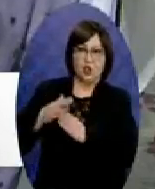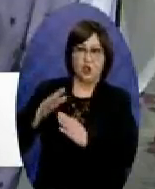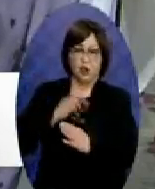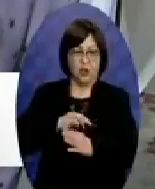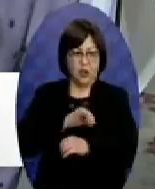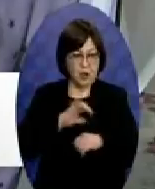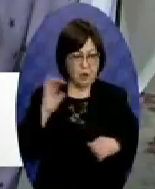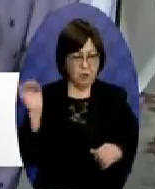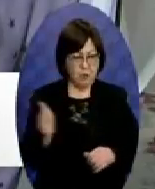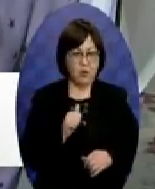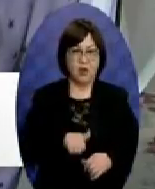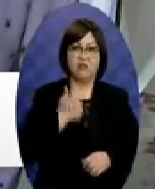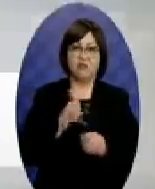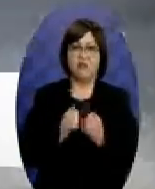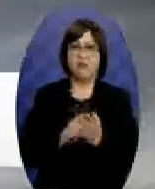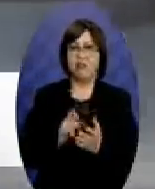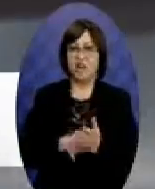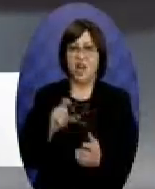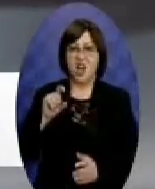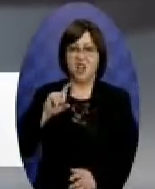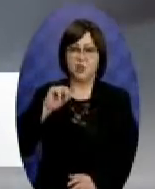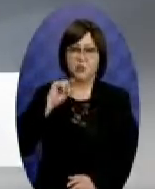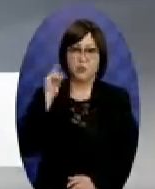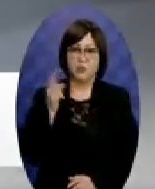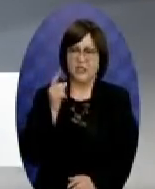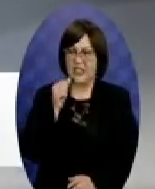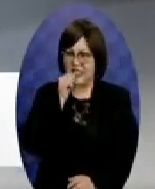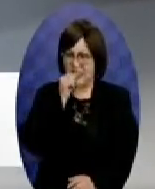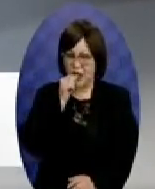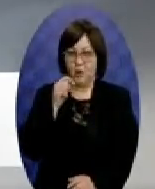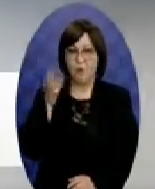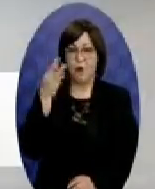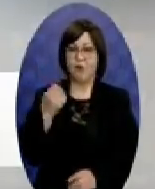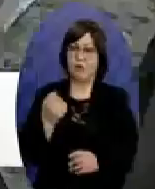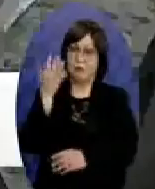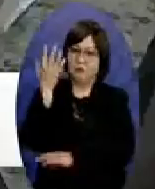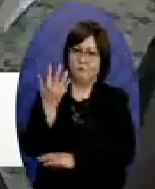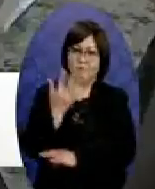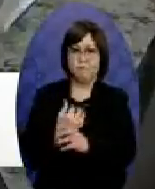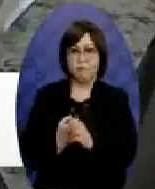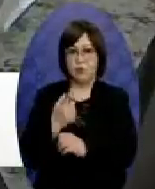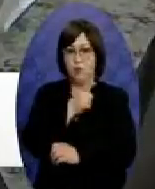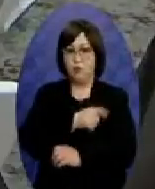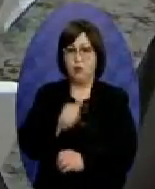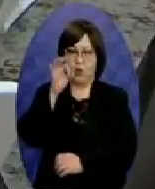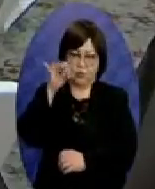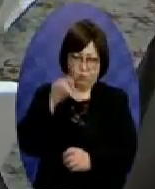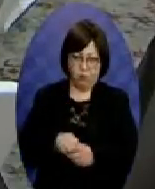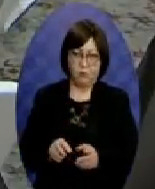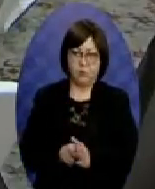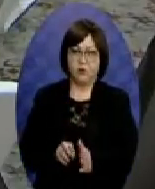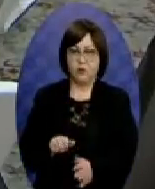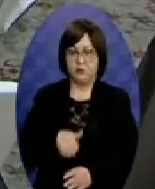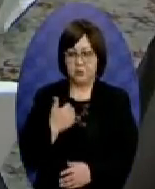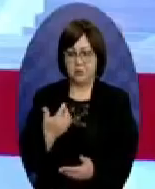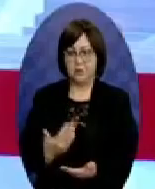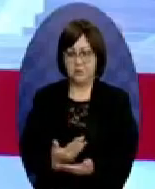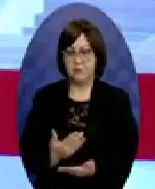зүтгэл чухал. Адаглаад эрчим хүчээ хэмнэх, мод тарих зэргээр хүн бүр ховд нэмрээ оруулах боломжтой маа.